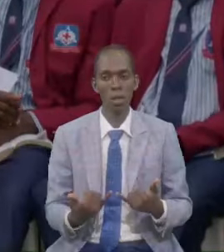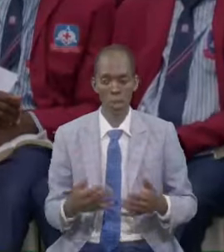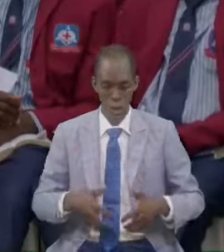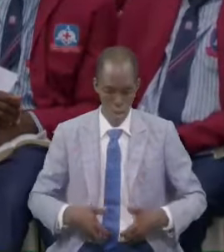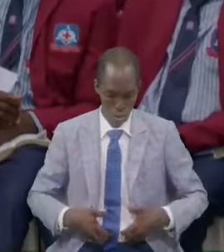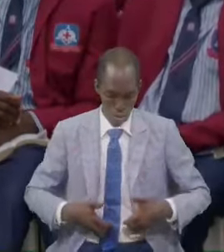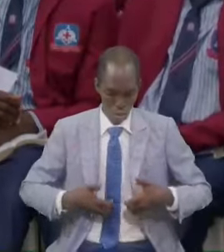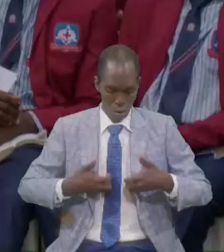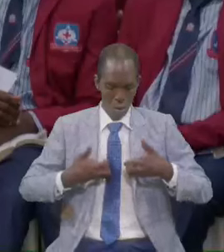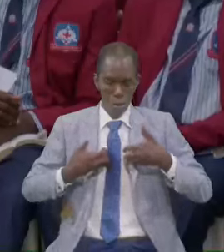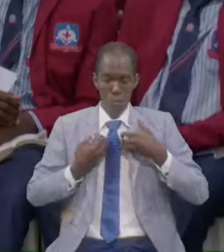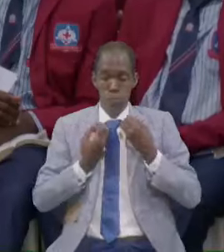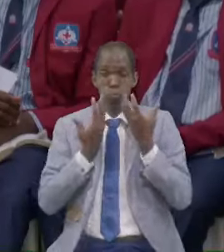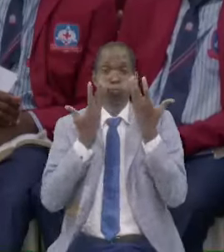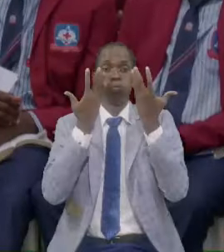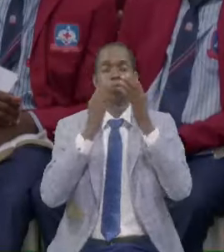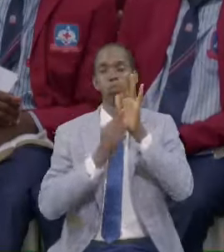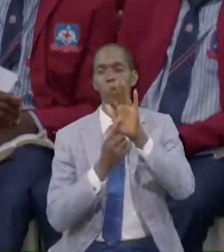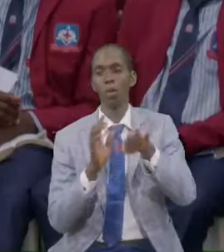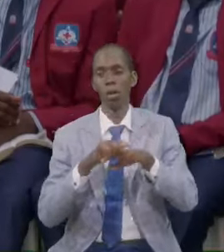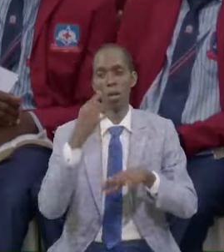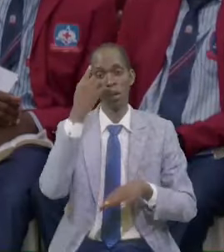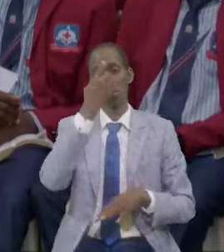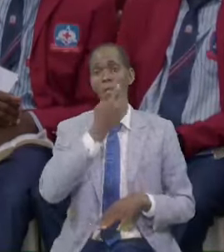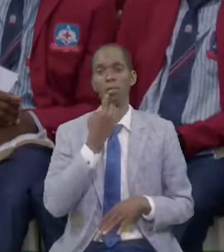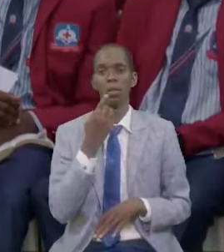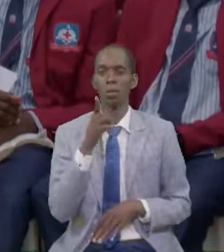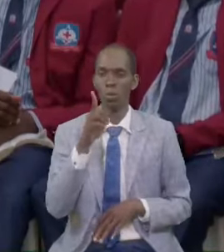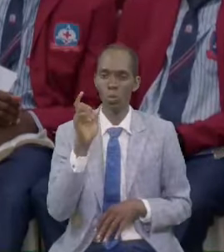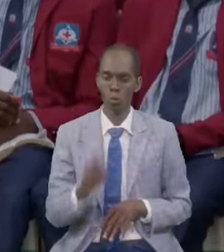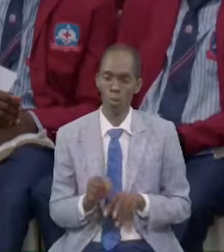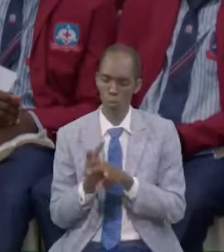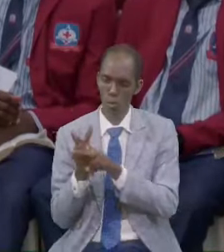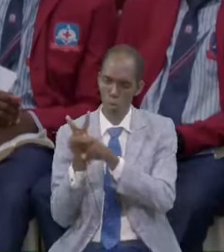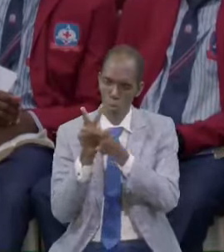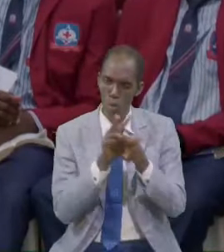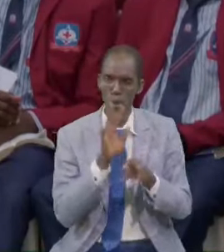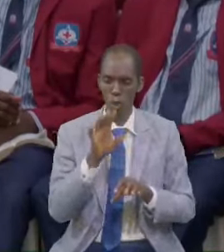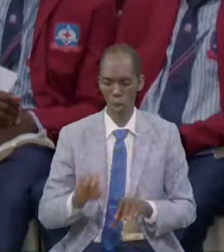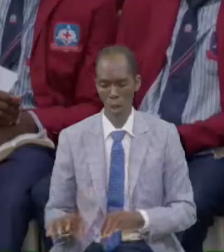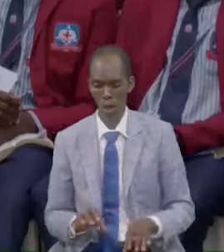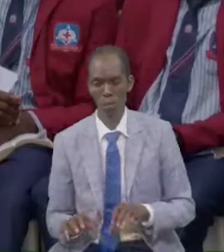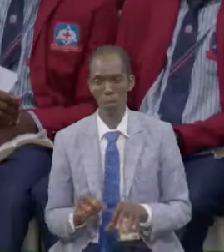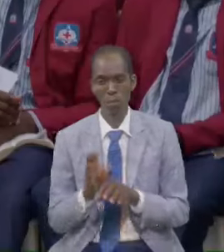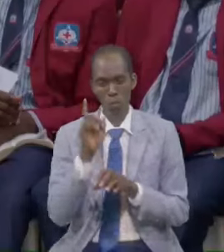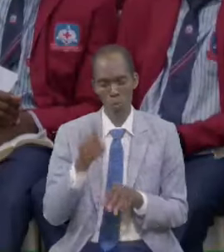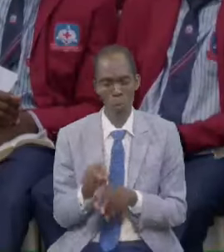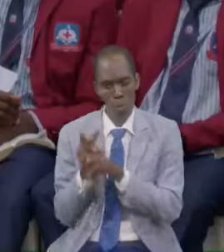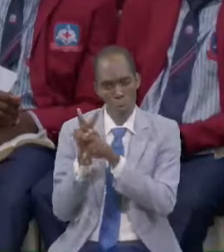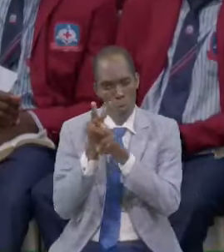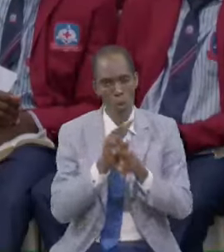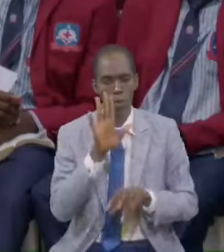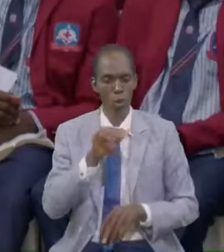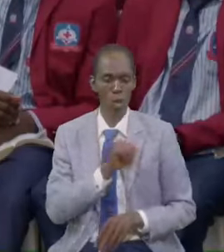మీ ముఖం మీదకి వచ్చేస్తుంది. Watch your action, మీ చర్యలు మీరు గమనించుకోండి. Watch your attitude, మీ యొక్క వైఖరి మీరు చూసుకోండి. And